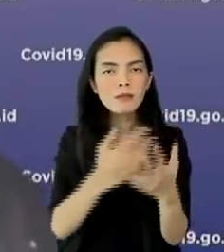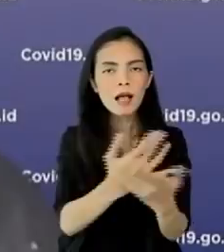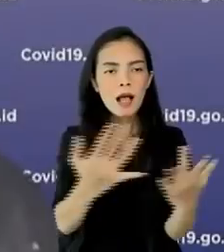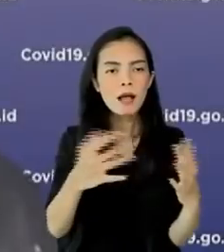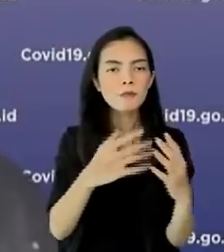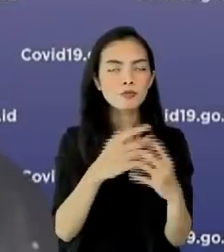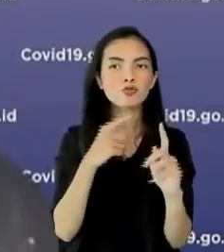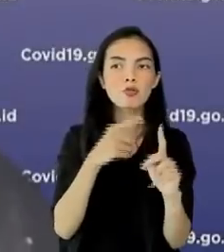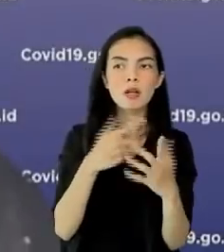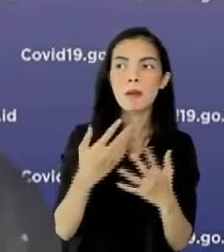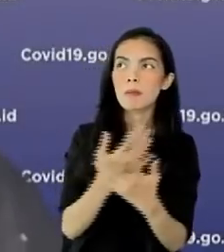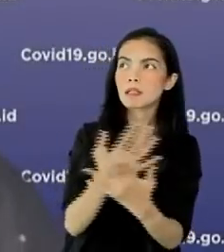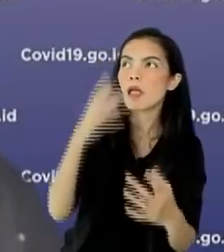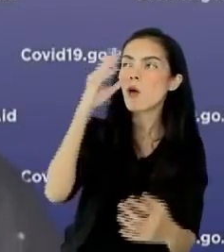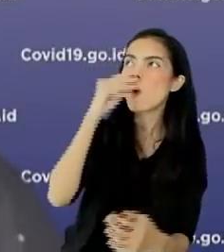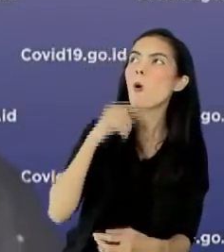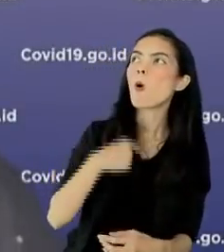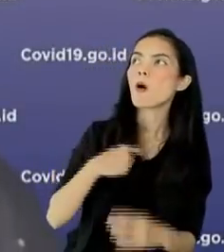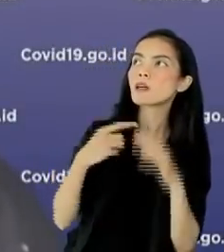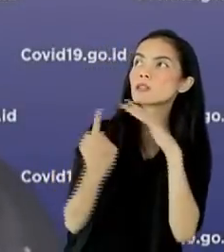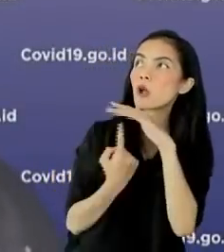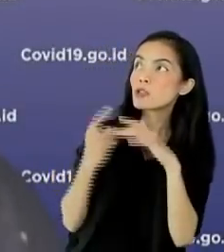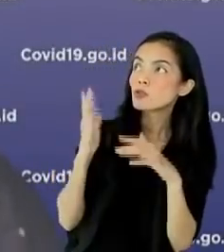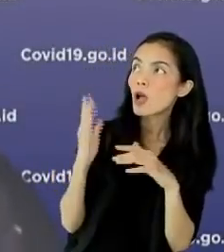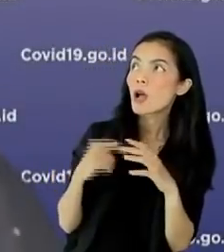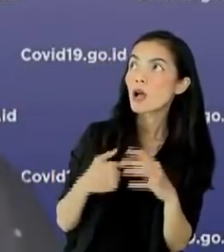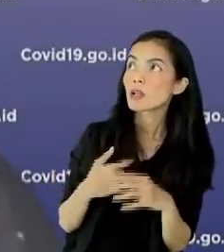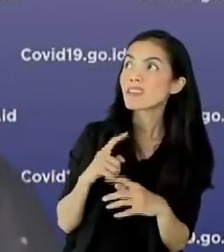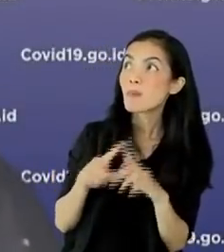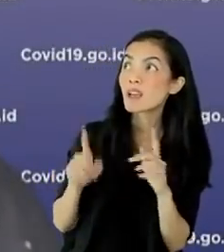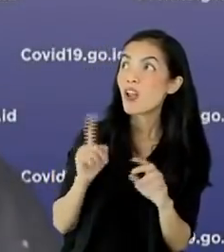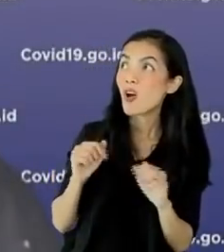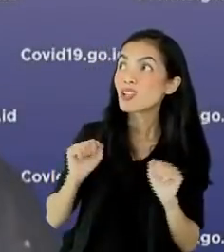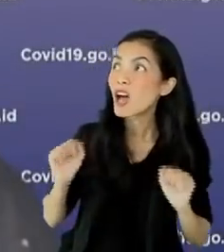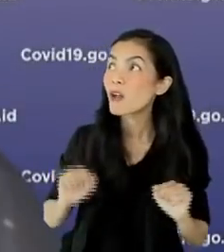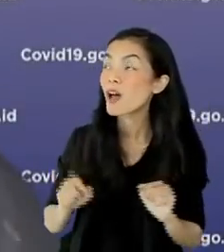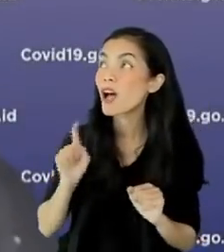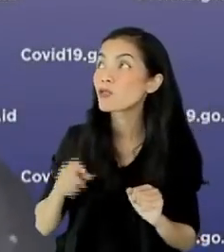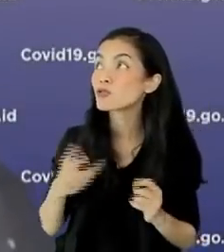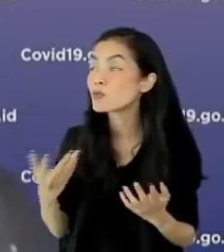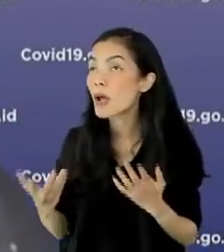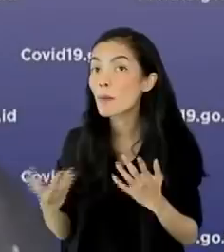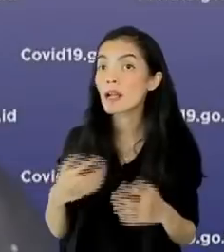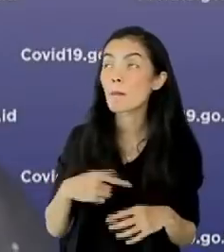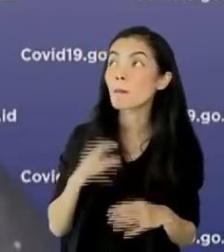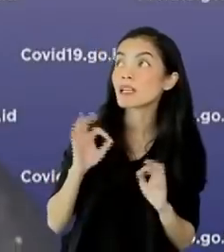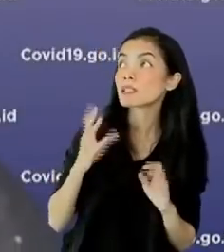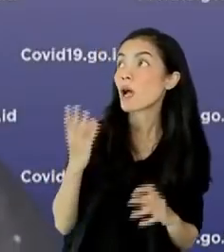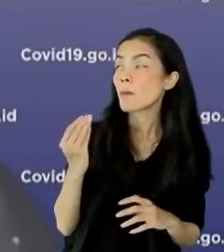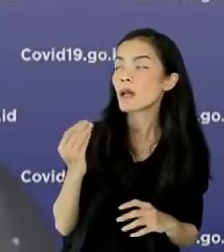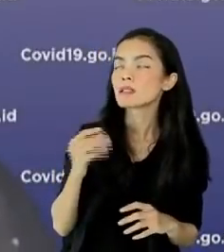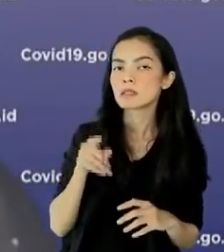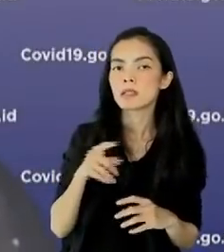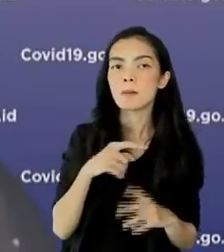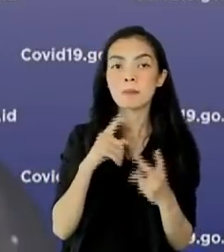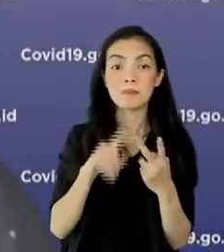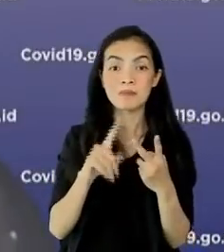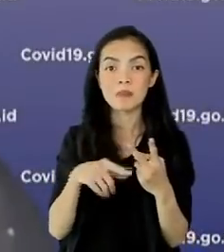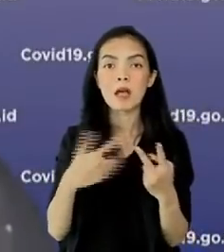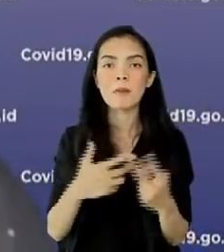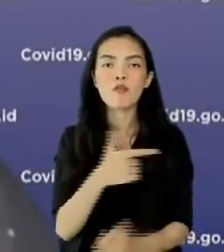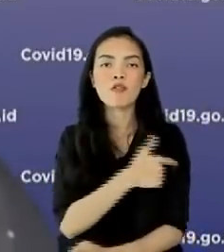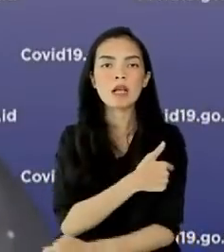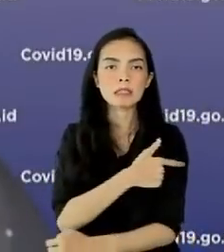ke rumah sakit gitu untuk melakukan pemeriksaan. Tapi yang kedua juga Dr. Lula adalah cakupan vaksinasi. Di beberapa negara